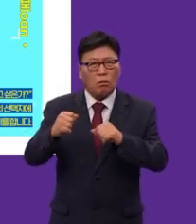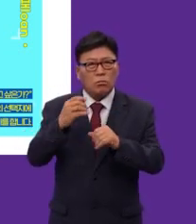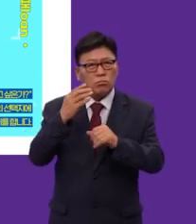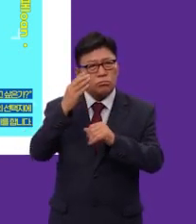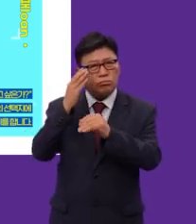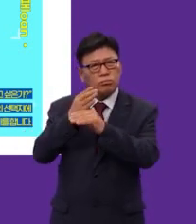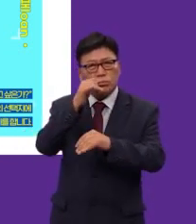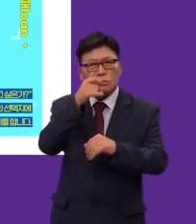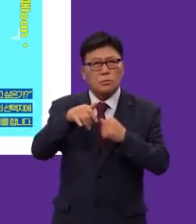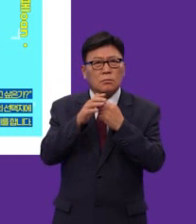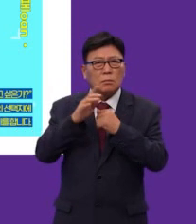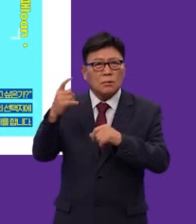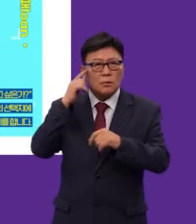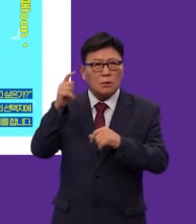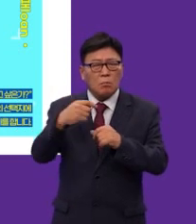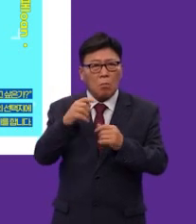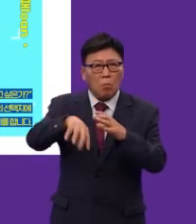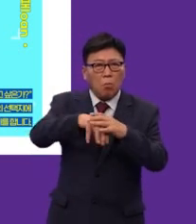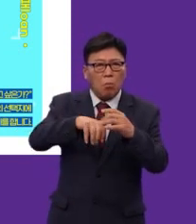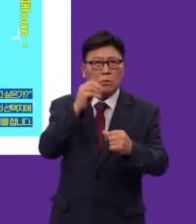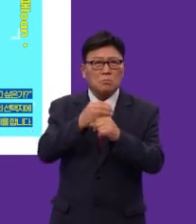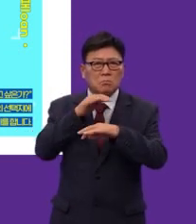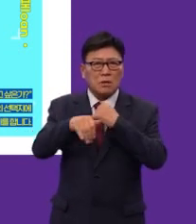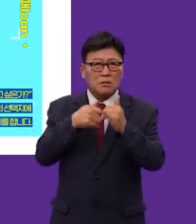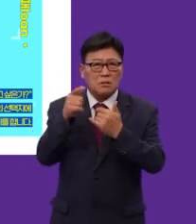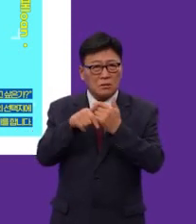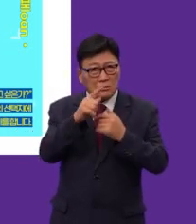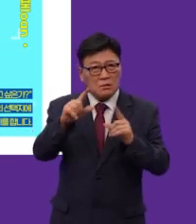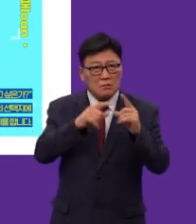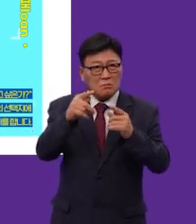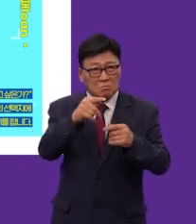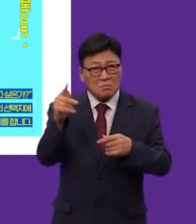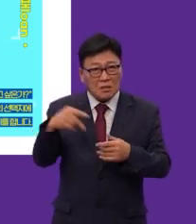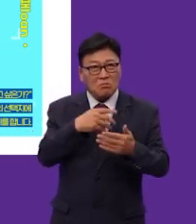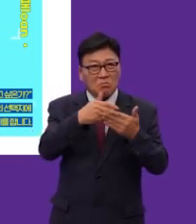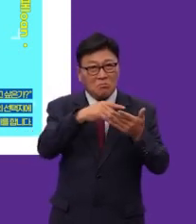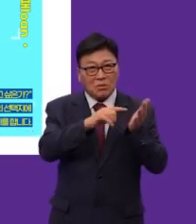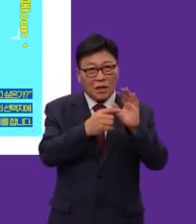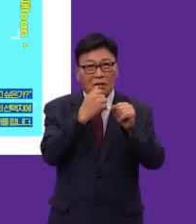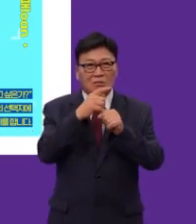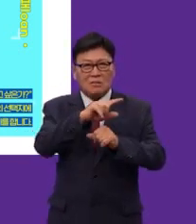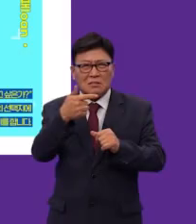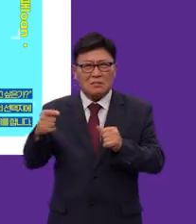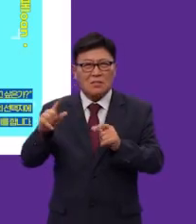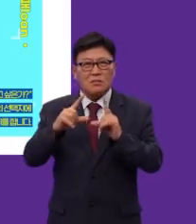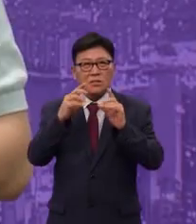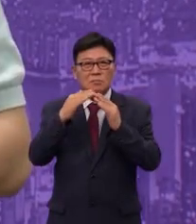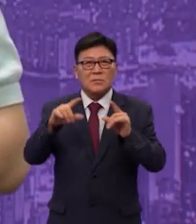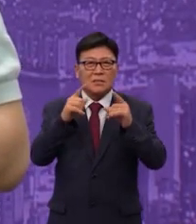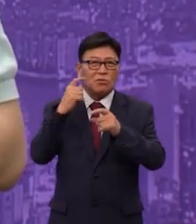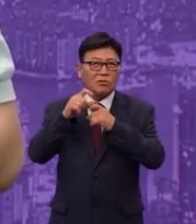작동하지 않는가라는 생각에 뽑기의 방식으로 주거대출의 포스터를 만들고 다양한 주거에 대한 고민을 수집을